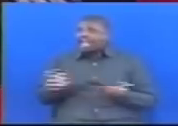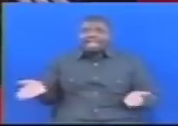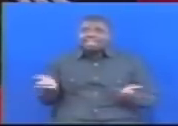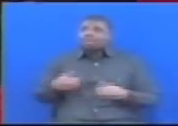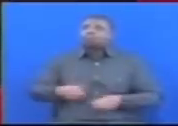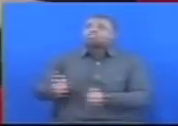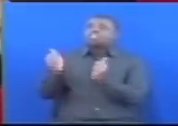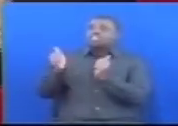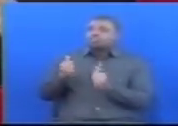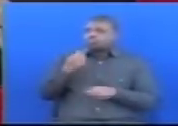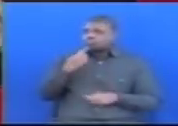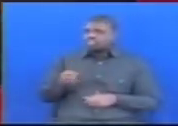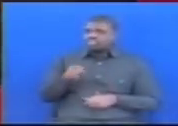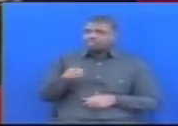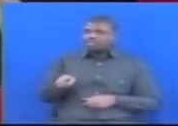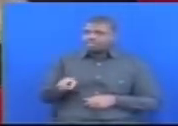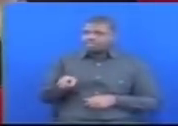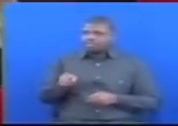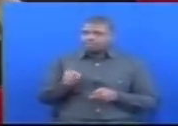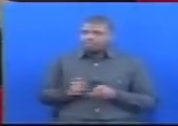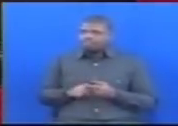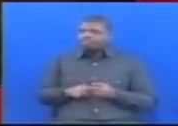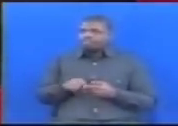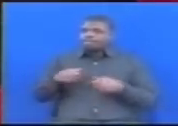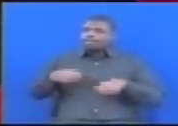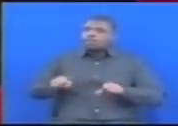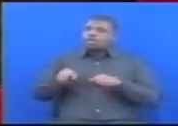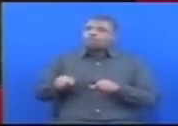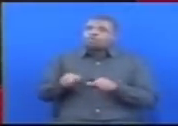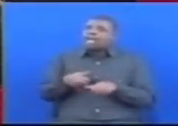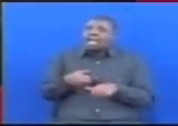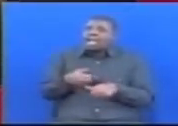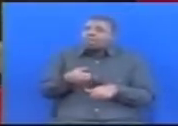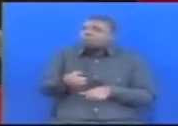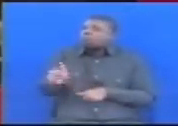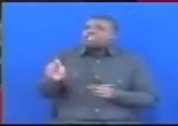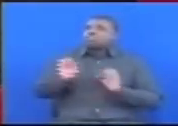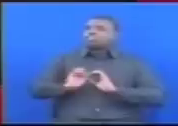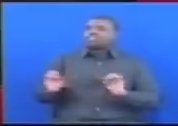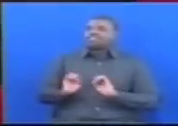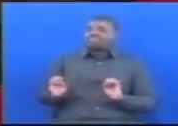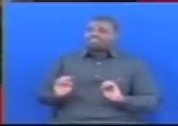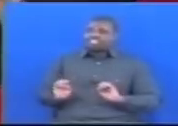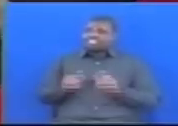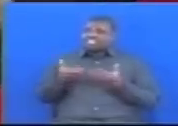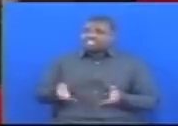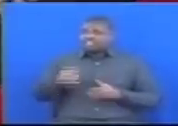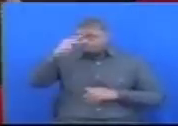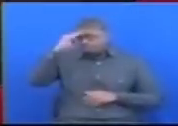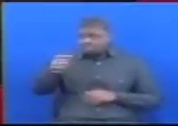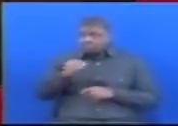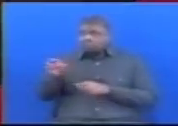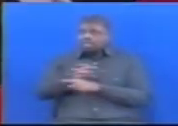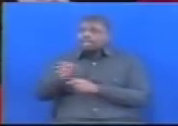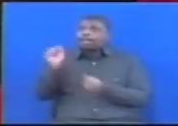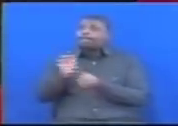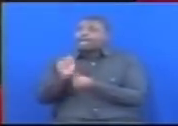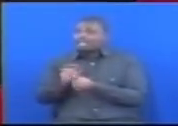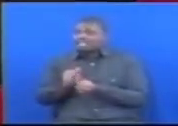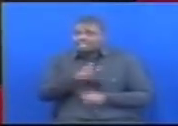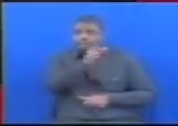mwenyewe. Sisi tunaita found and unclaimed property. Sasa polisi kwa sababu wanalinda mali za